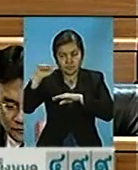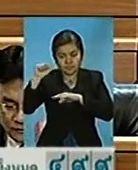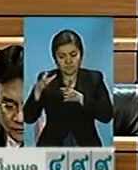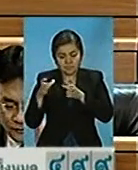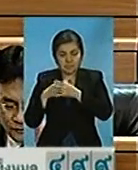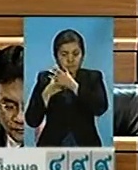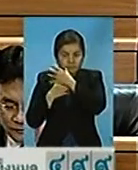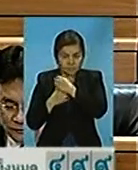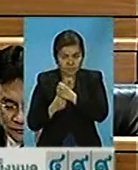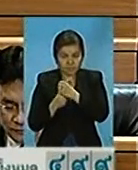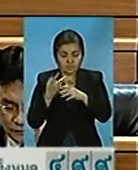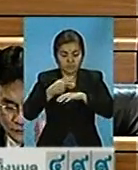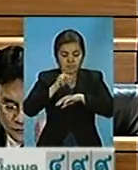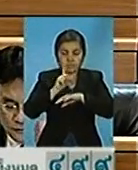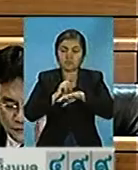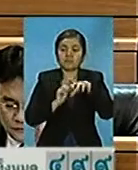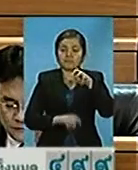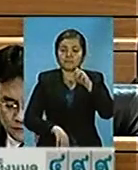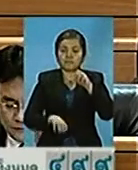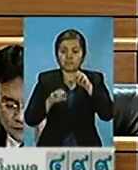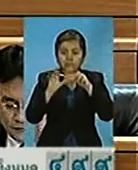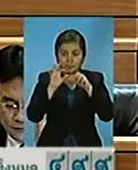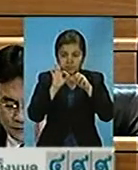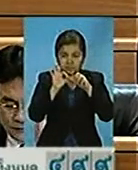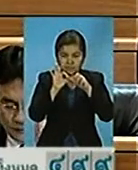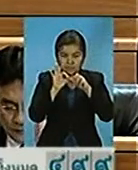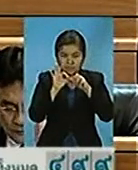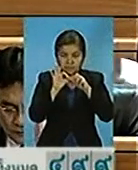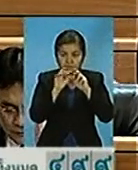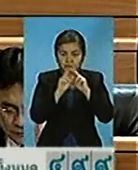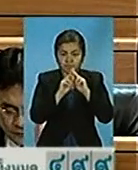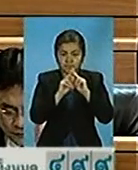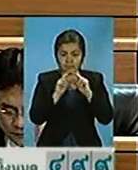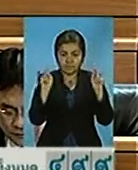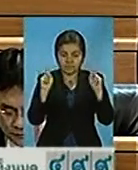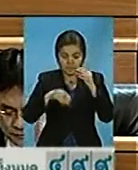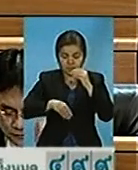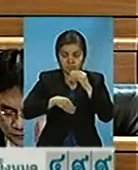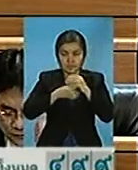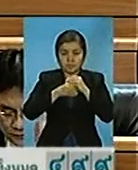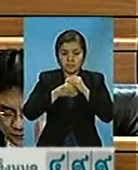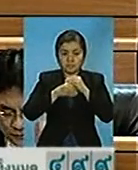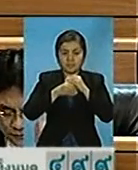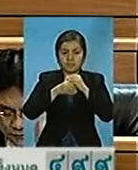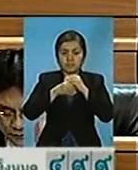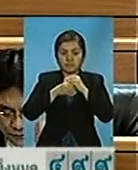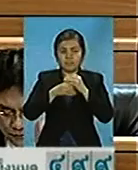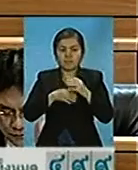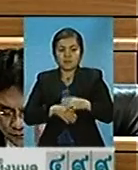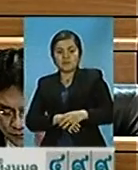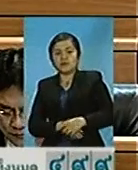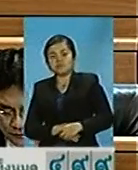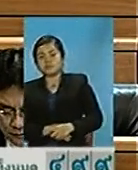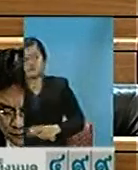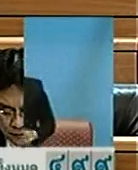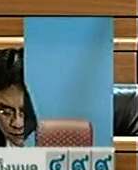ย์ท่านประธานครับมาตรา9ท่านกรรมาธิการได้เพิ่มในวงเล็บ2นะครับใน